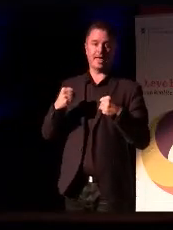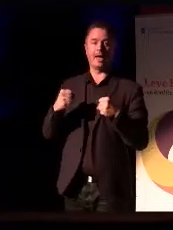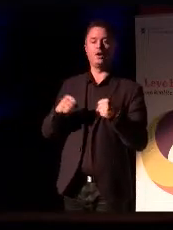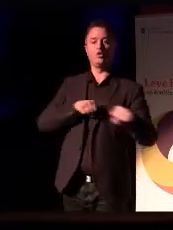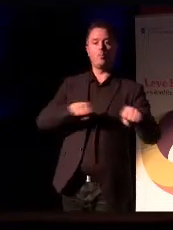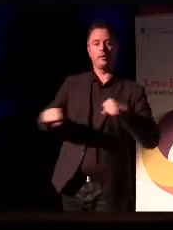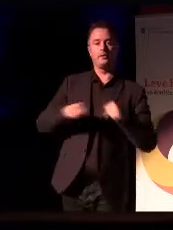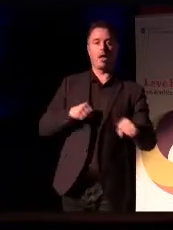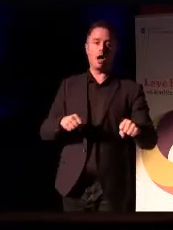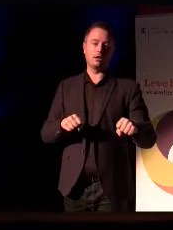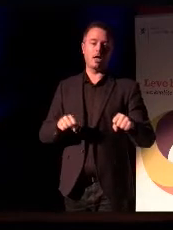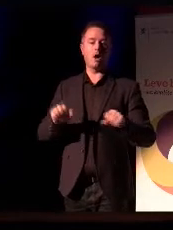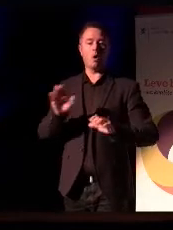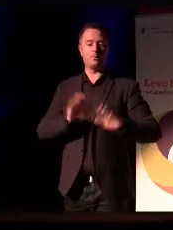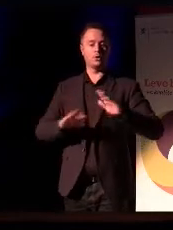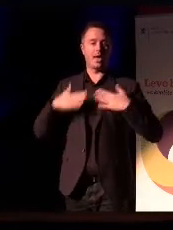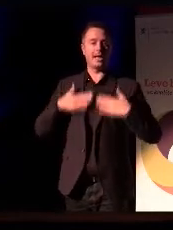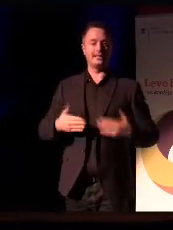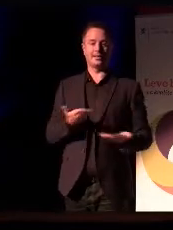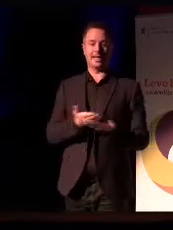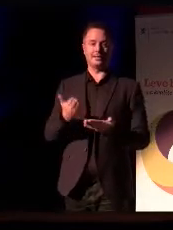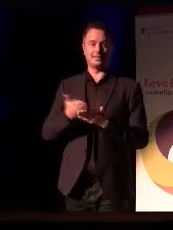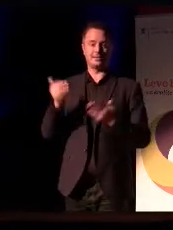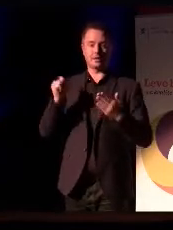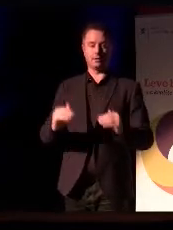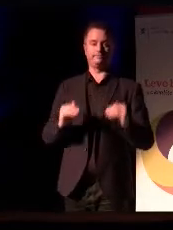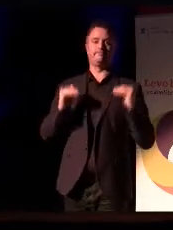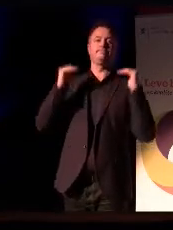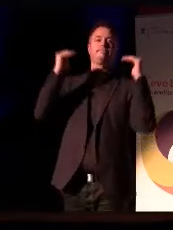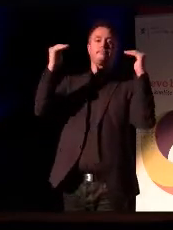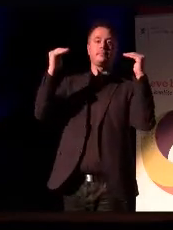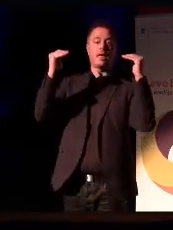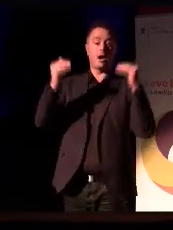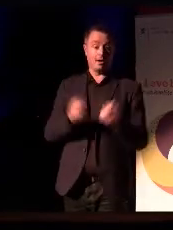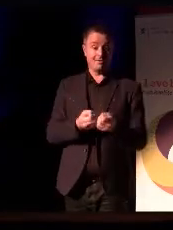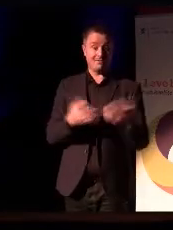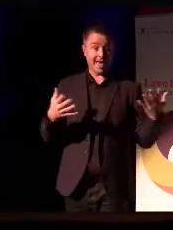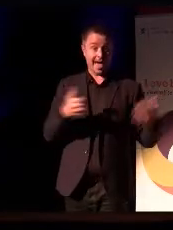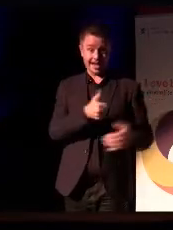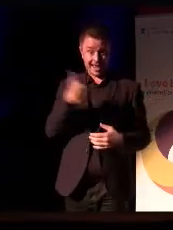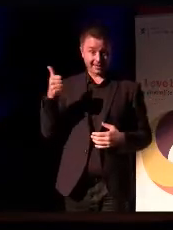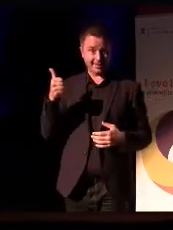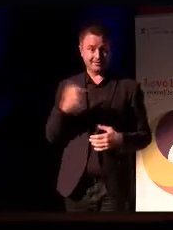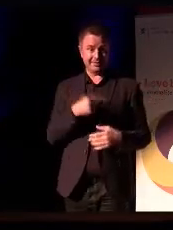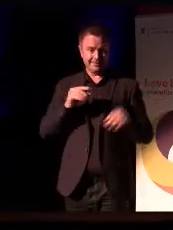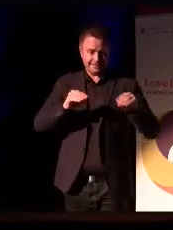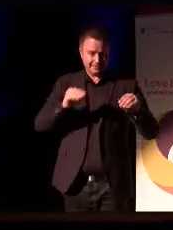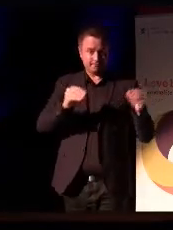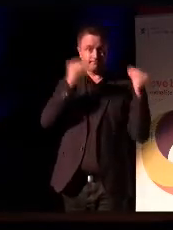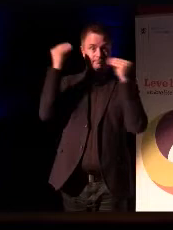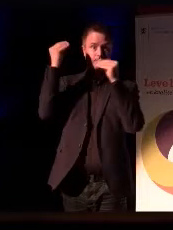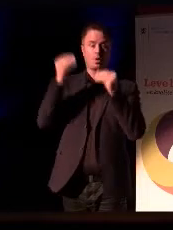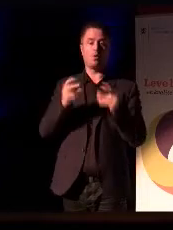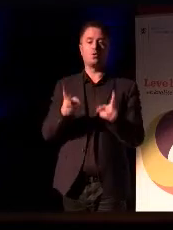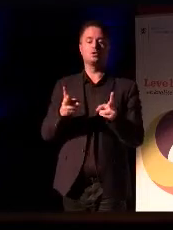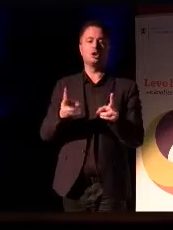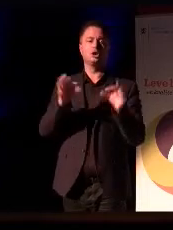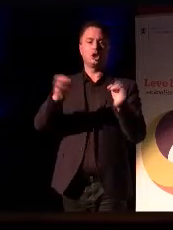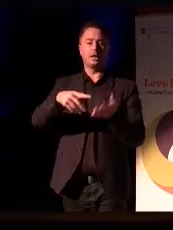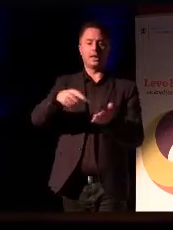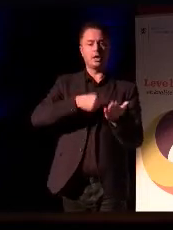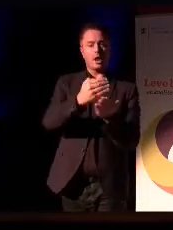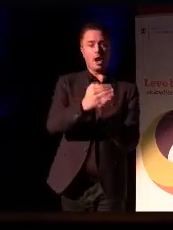kommunale helse- og omsorgstjenesten. Vi utdanner flere ledere og stiller tydelige krav til ledelse. Vi har laget en